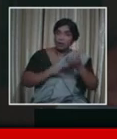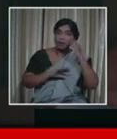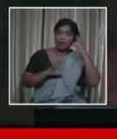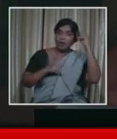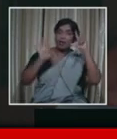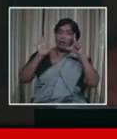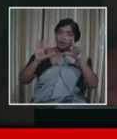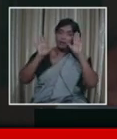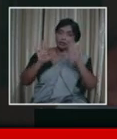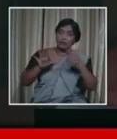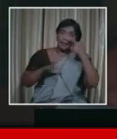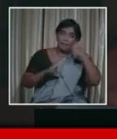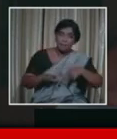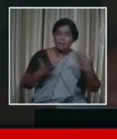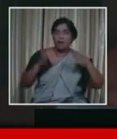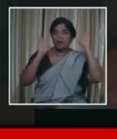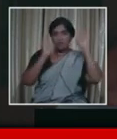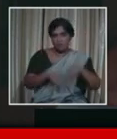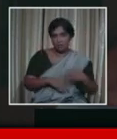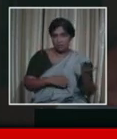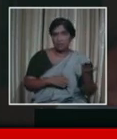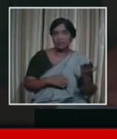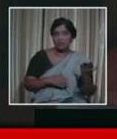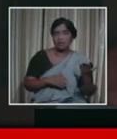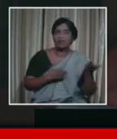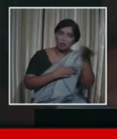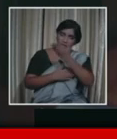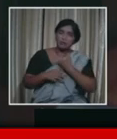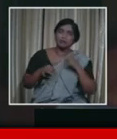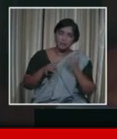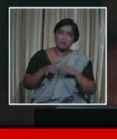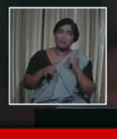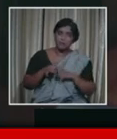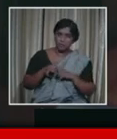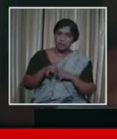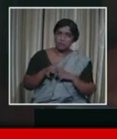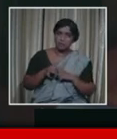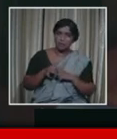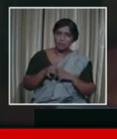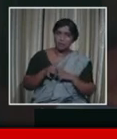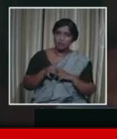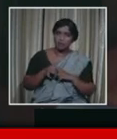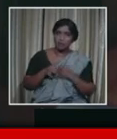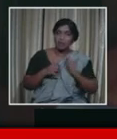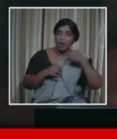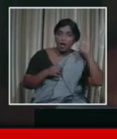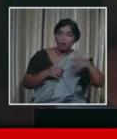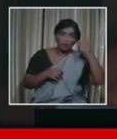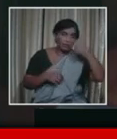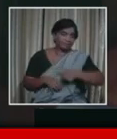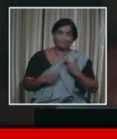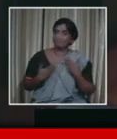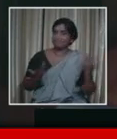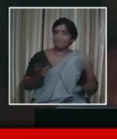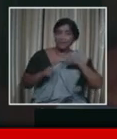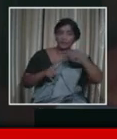වෙනකන් ඉඳලා පෙට්‍රල් ගහ ගන්න බැරුව ආවා. ඉතින් හැමෝටම මේක ඉච්චරයි. අපි ජීවිතේටවත් කොහෙන්වත් අඩුවට පෙට්‍රල් ගැහුවෙත් නැහැ. වෙන